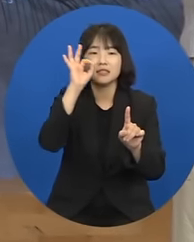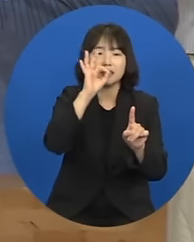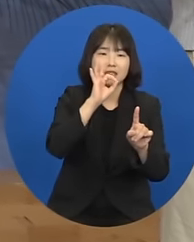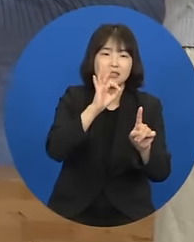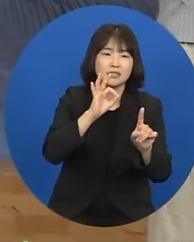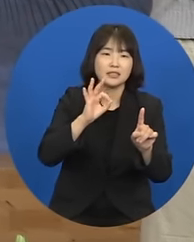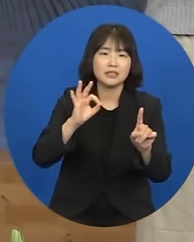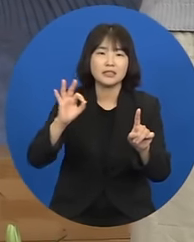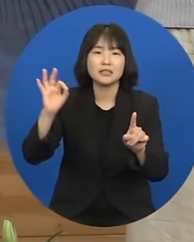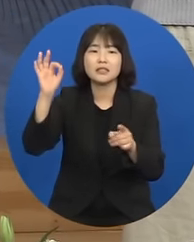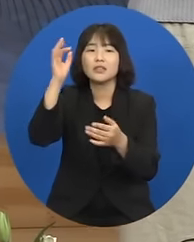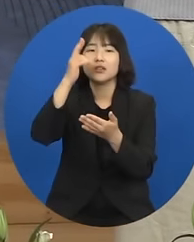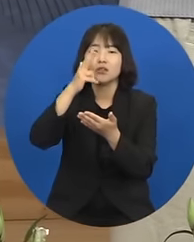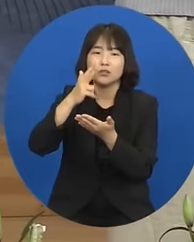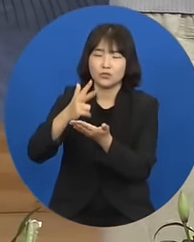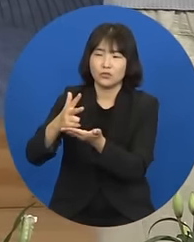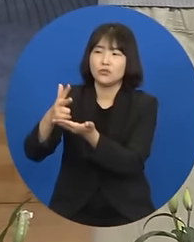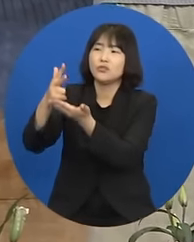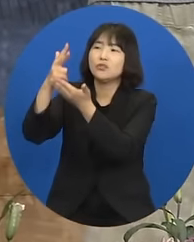찾으시니 주님의 약속을